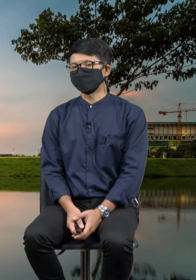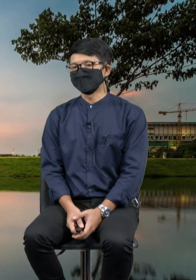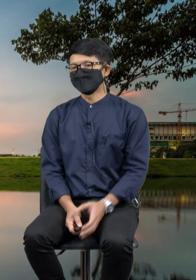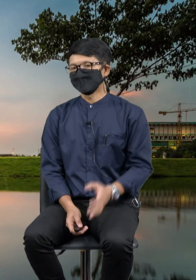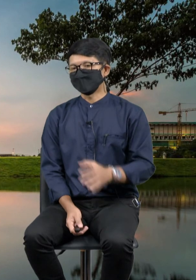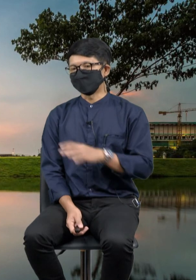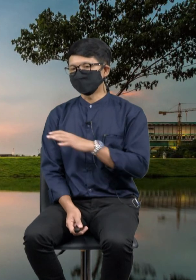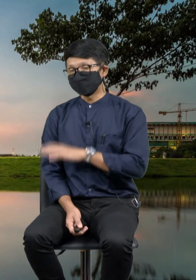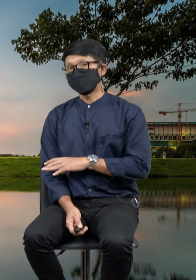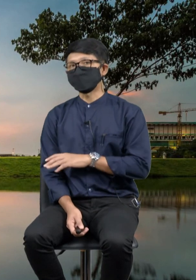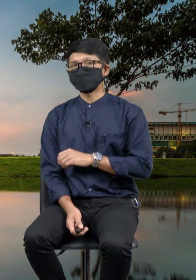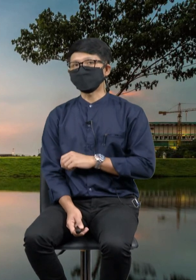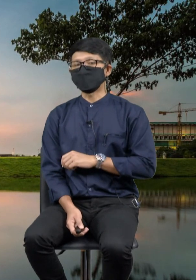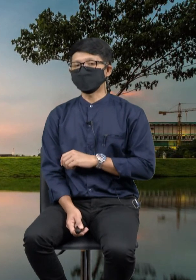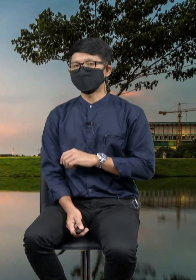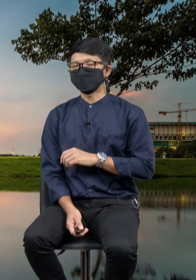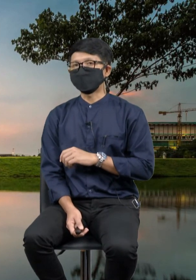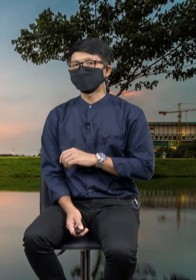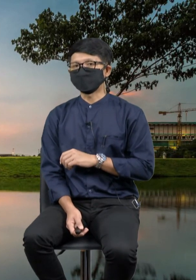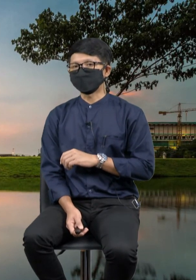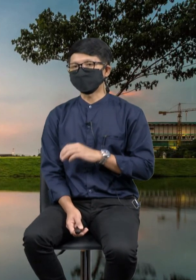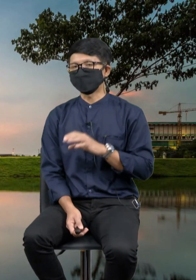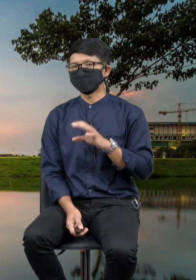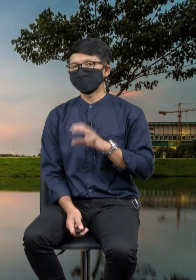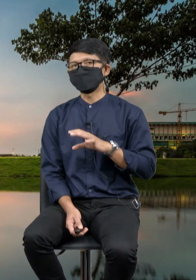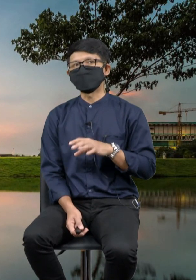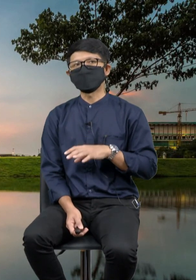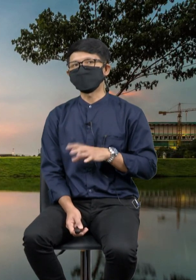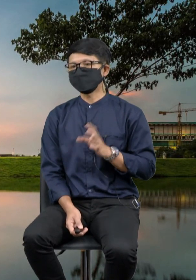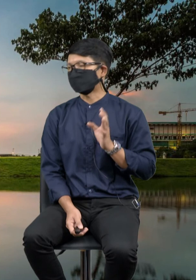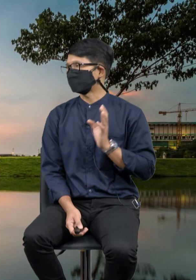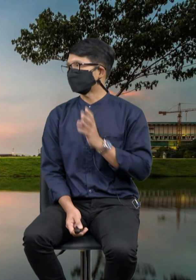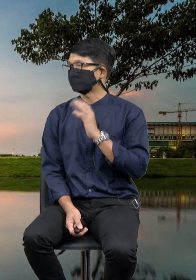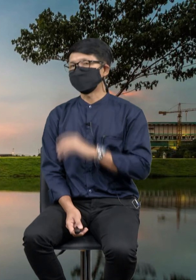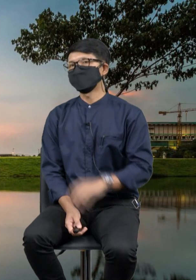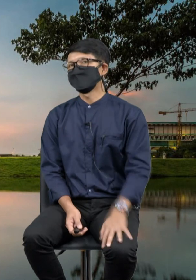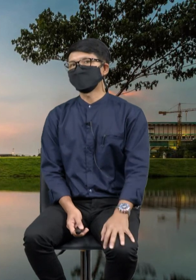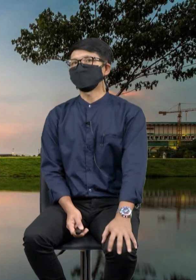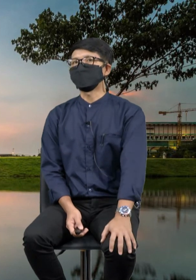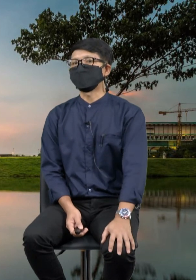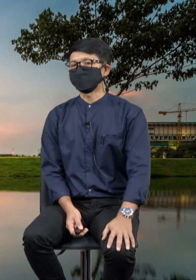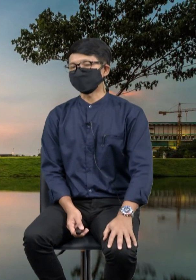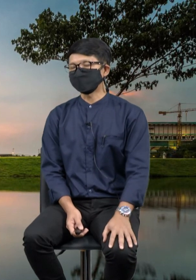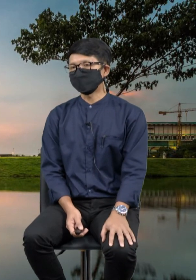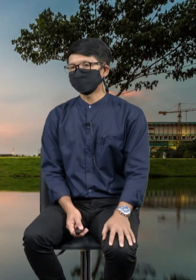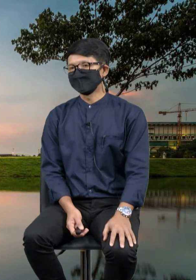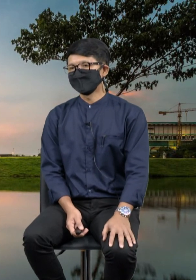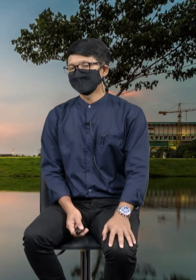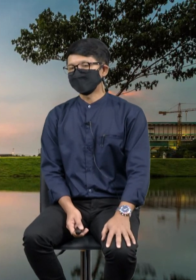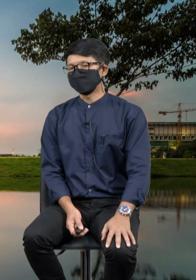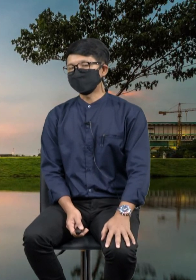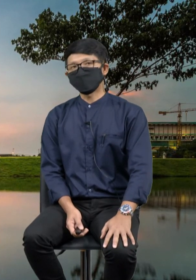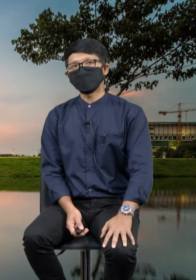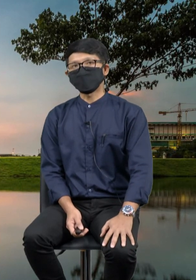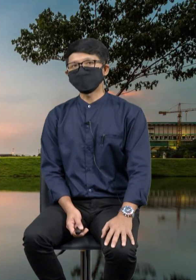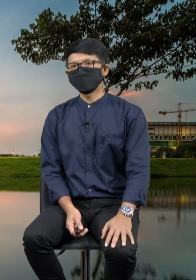เองก็ดำเนินการตั้งแต่ปี55มาแล้วนะครับตัวคอนกรีตเบรเออร์นี่ก็สั่งทำเอาไว้เรียบร้อยหมดแล้วนะครับถ้